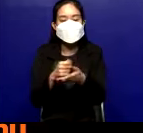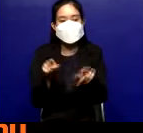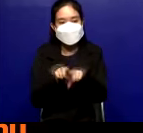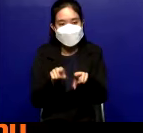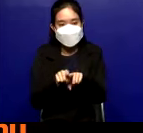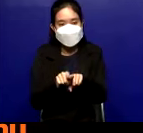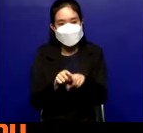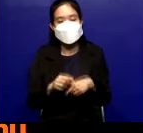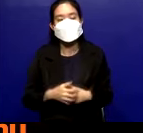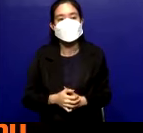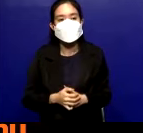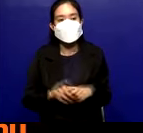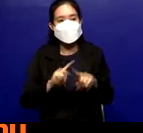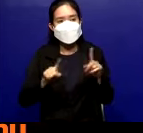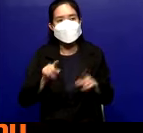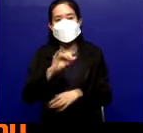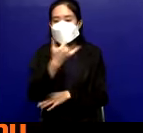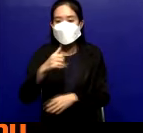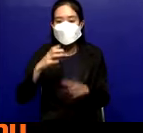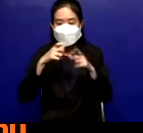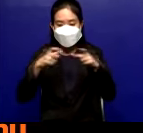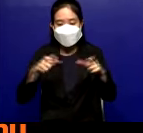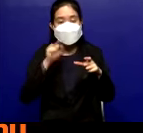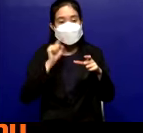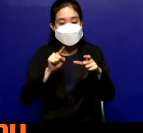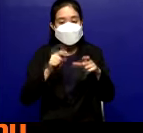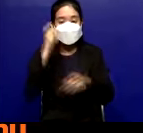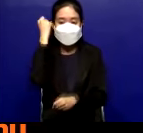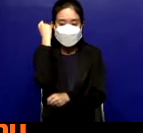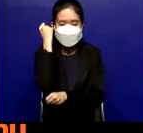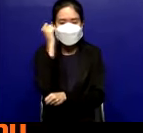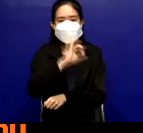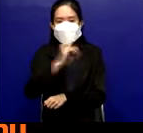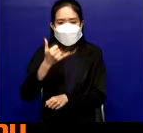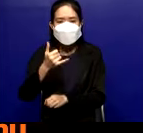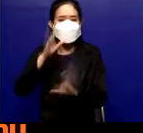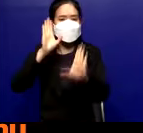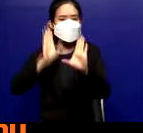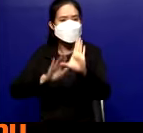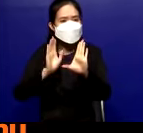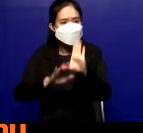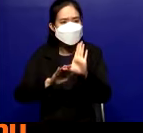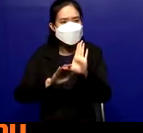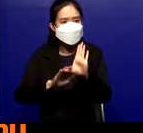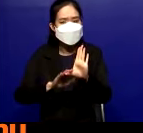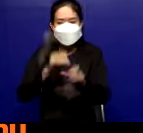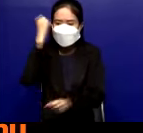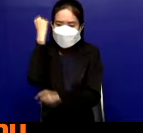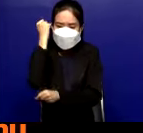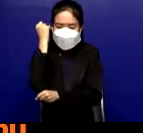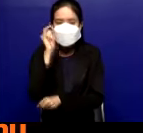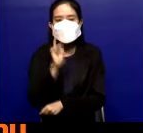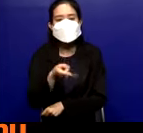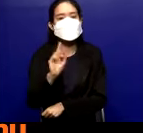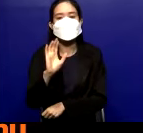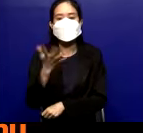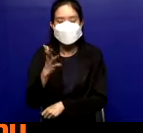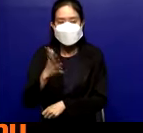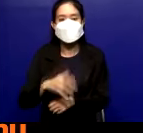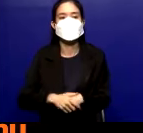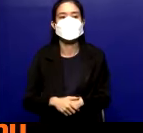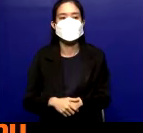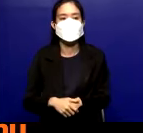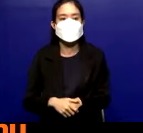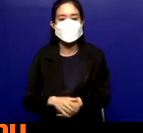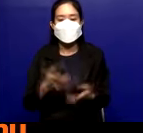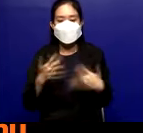าจไม่ได้มีฐานะยากจนจริงๆเพราะไม่ได้ให้ความช่วยเหลือแบบทั่วหน้าแถมยังต้องสูญเสียทรัพยากรมาคั